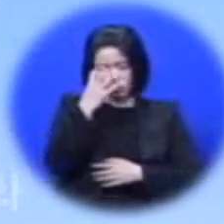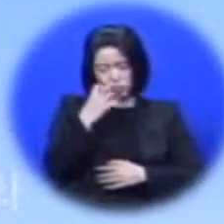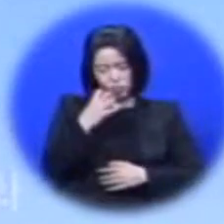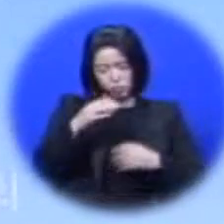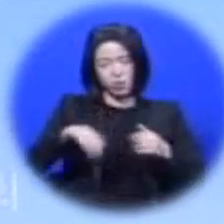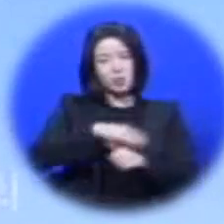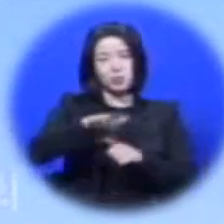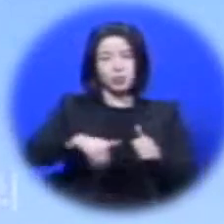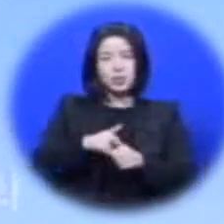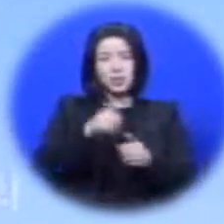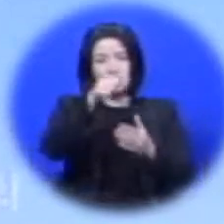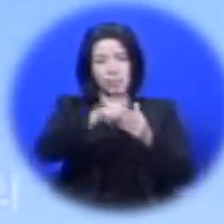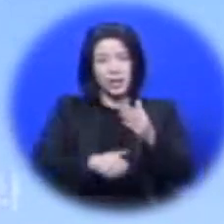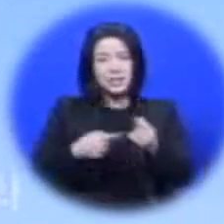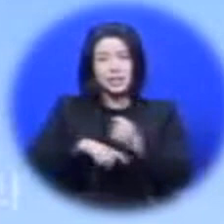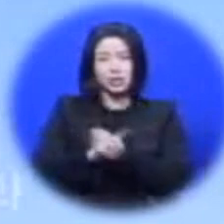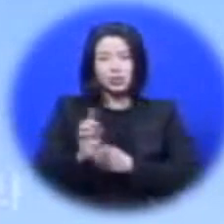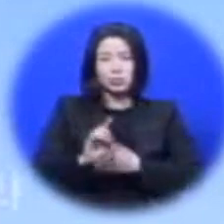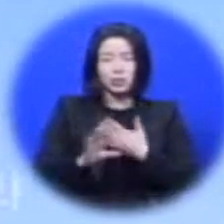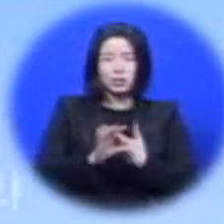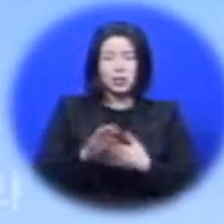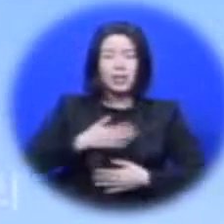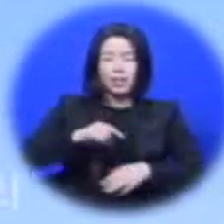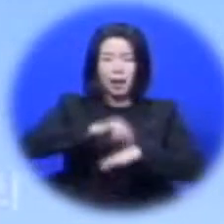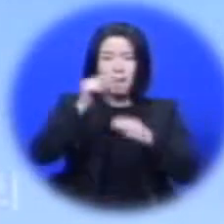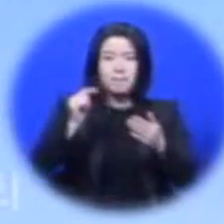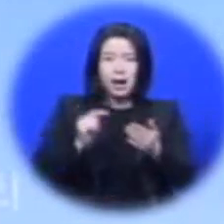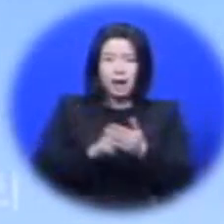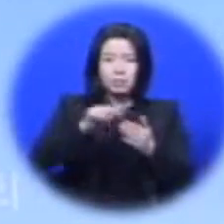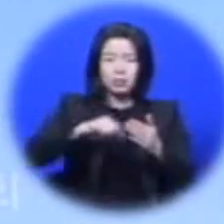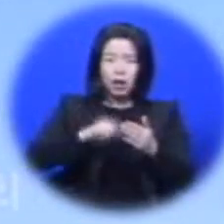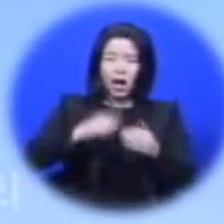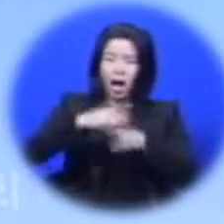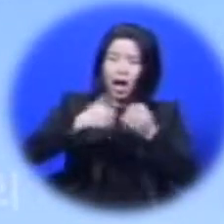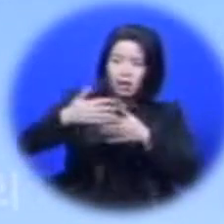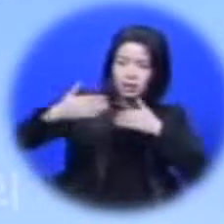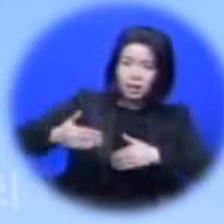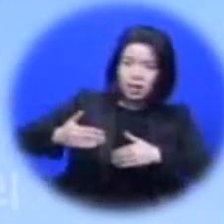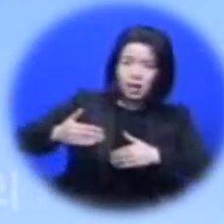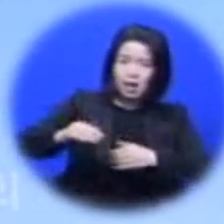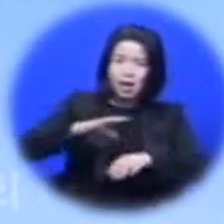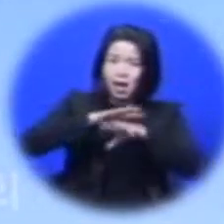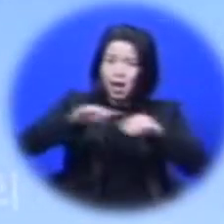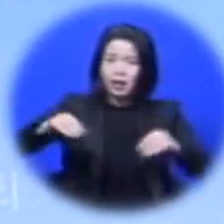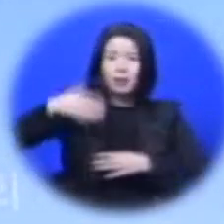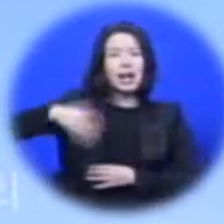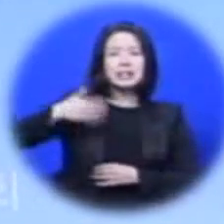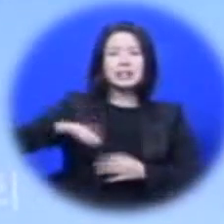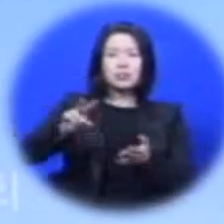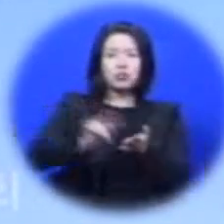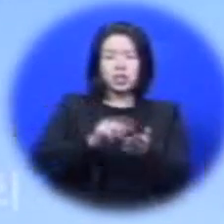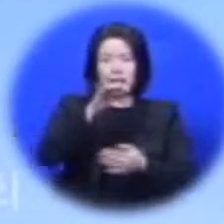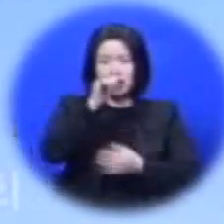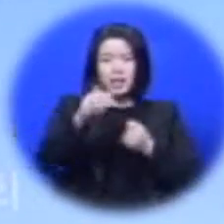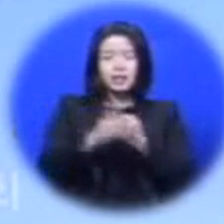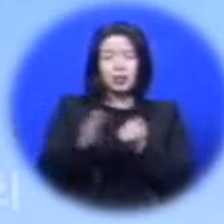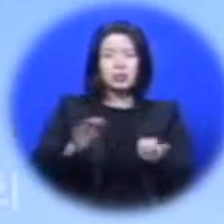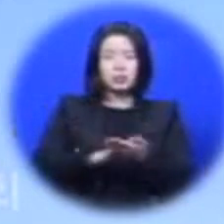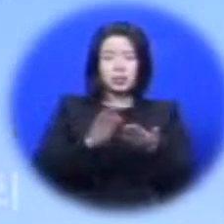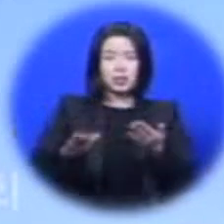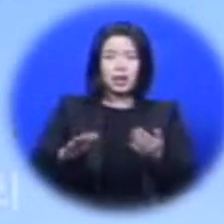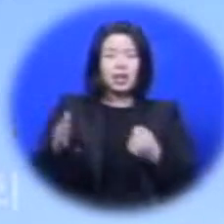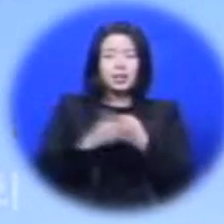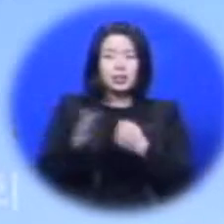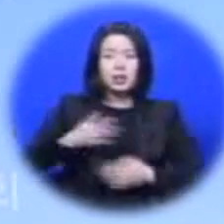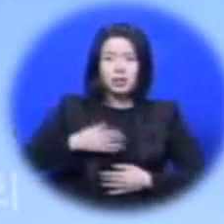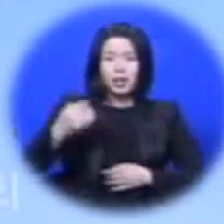모드에 빠지는 이유는 내 마음속에 하나님과 사이에 뭔가 해결 안 된 문제가 있기 때문입니다. 그래서 내